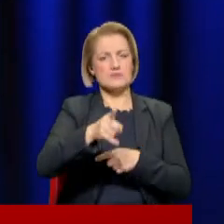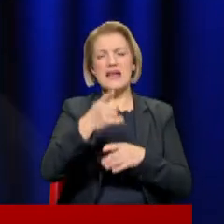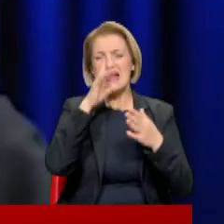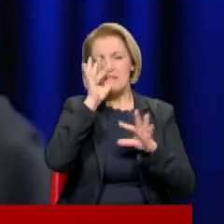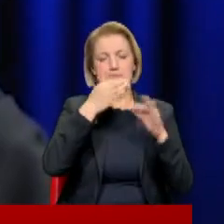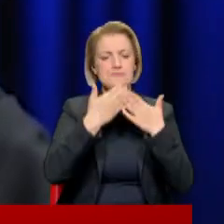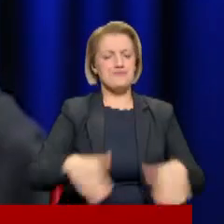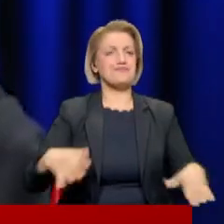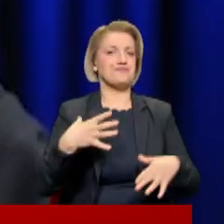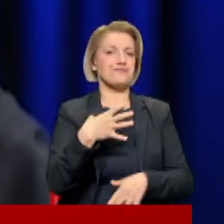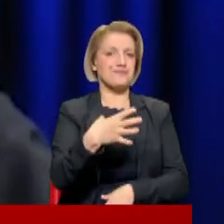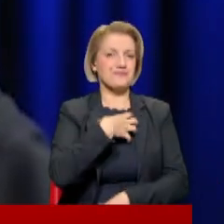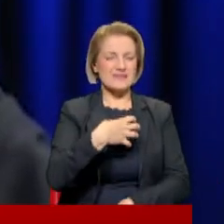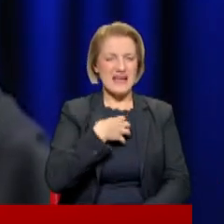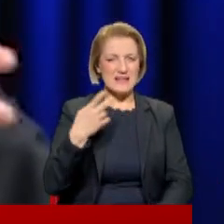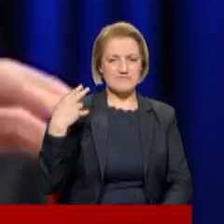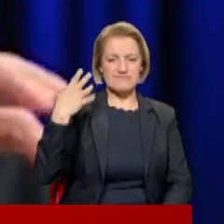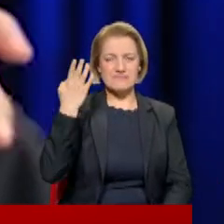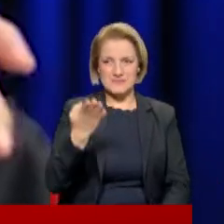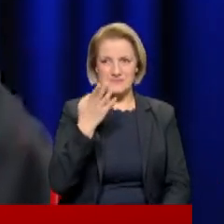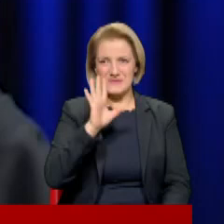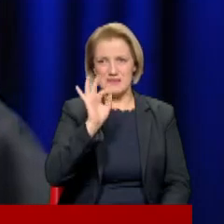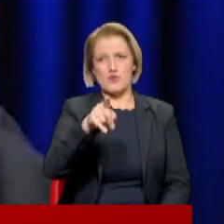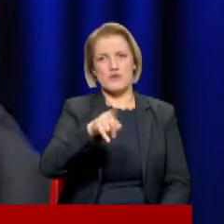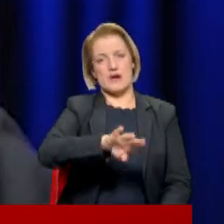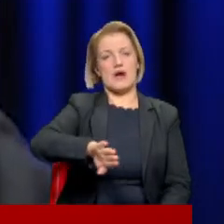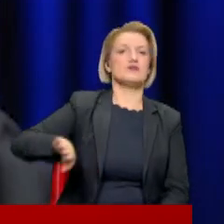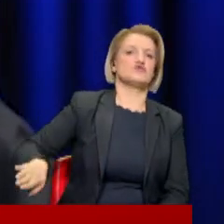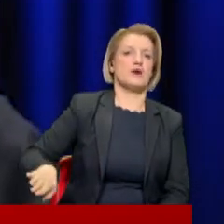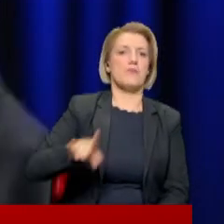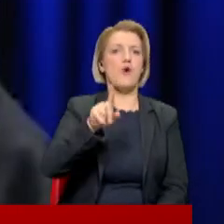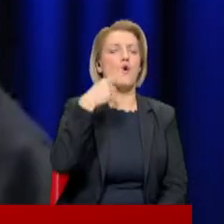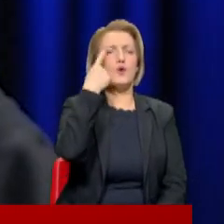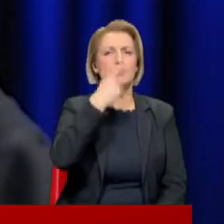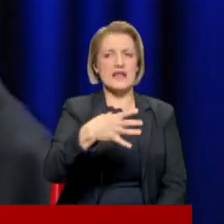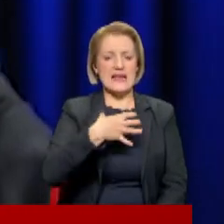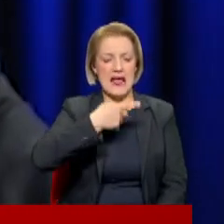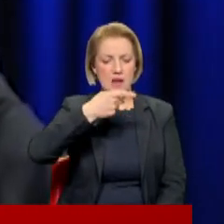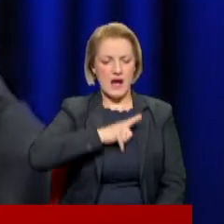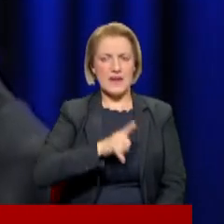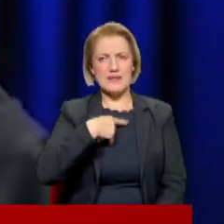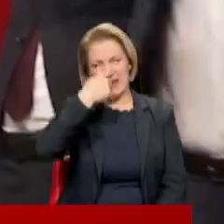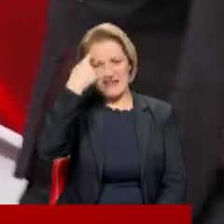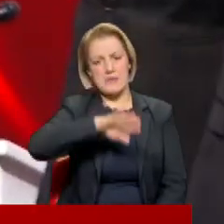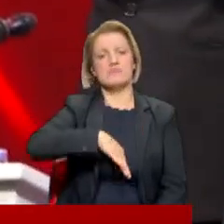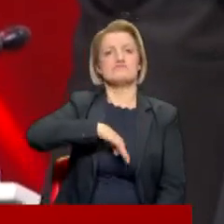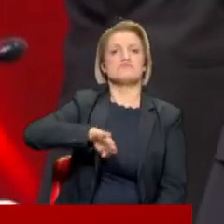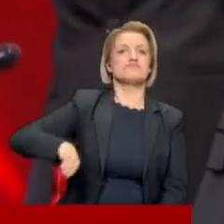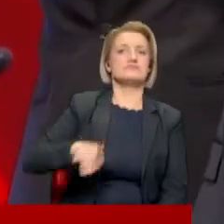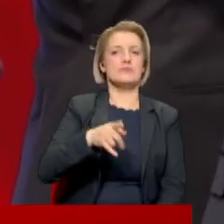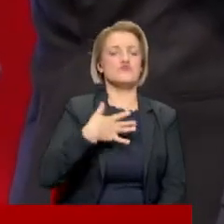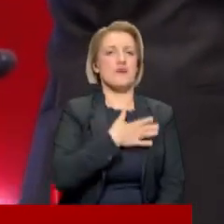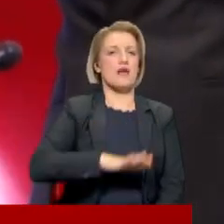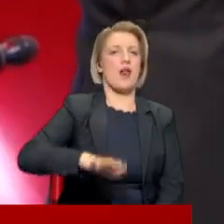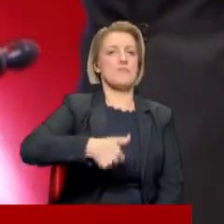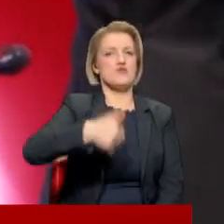engelse kendi kibrim dahil kim engelse onu bertaraf edeceğim o yüzden kendi adaylığımı ihtimal dışı bıraktım CHP genel başkanı